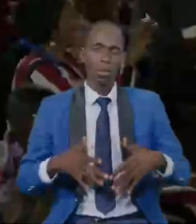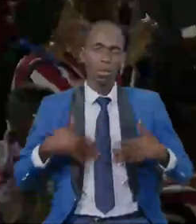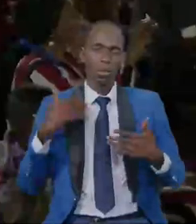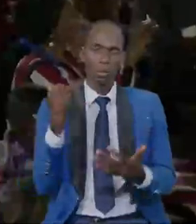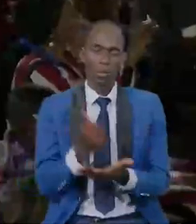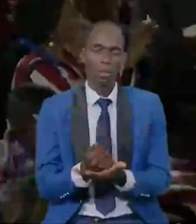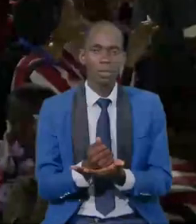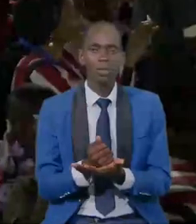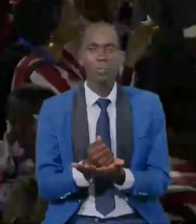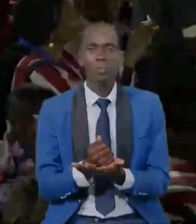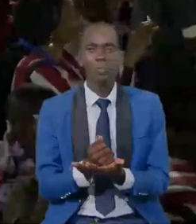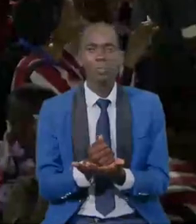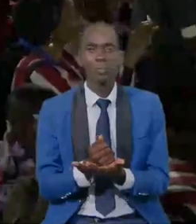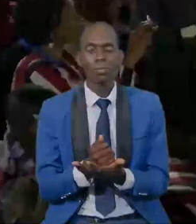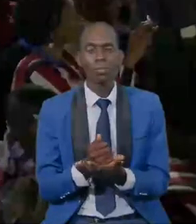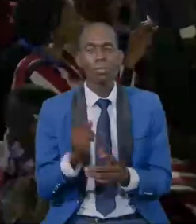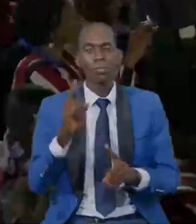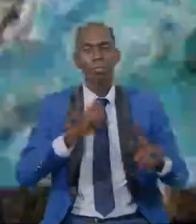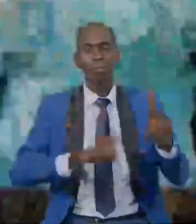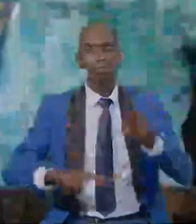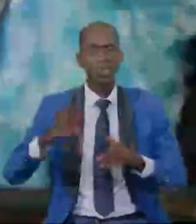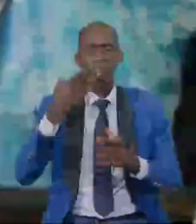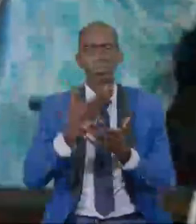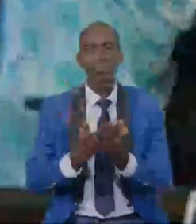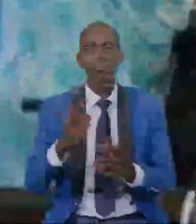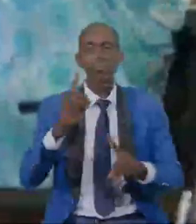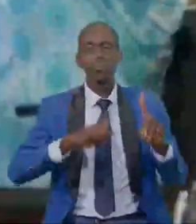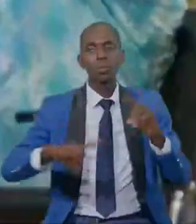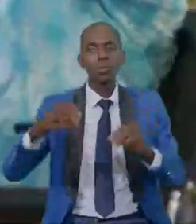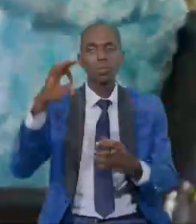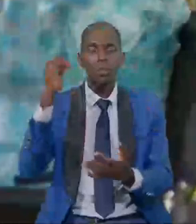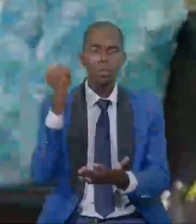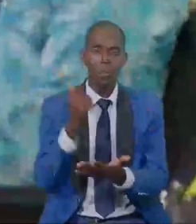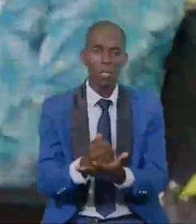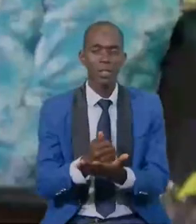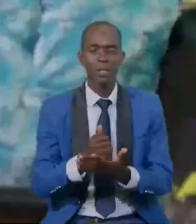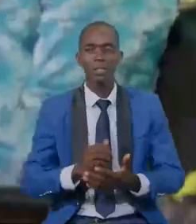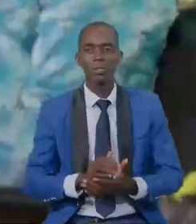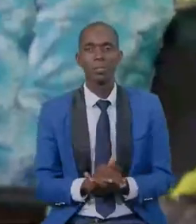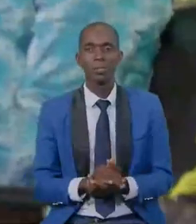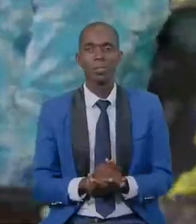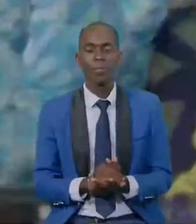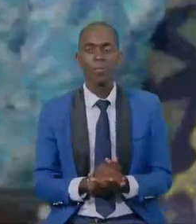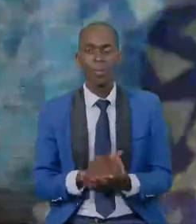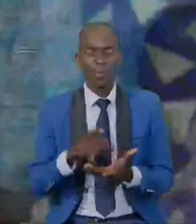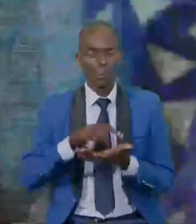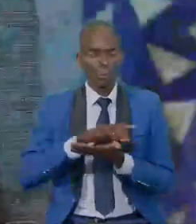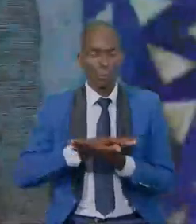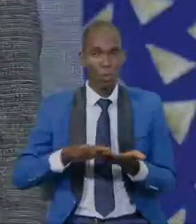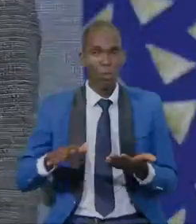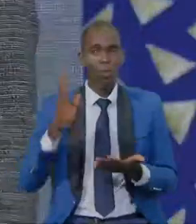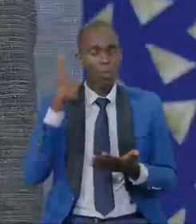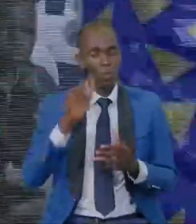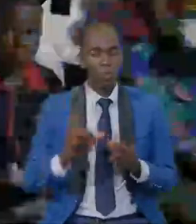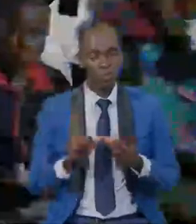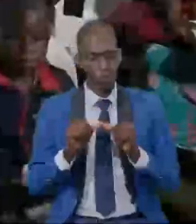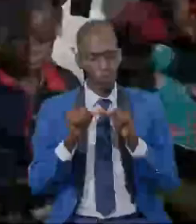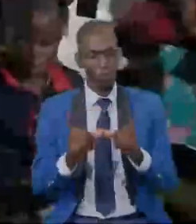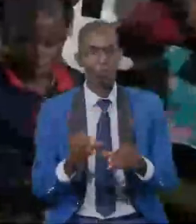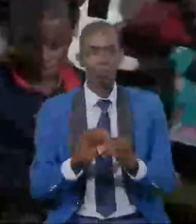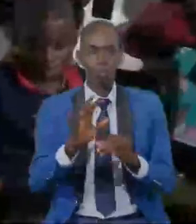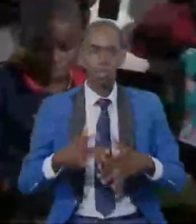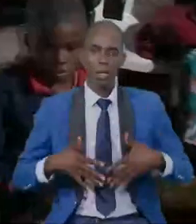votre vie. Give me good amen. Donnez-moi un bon amen. purity will continue in your life. La